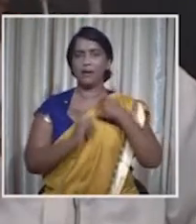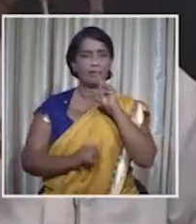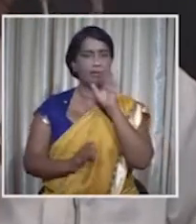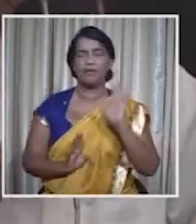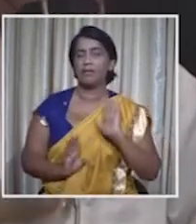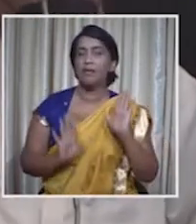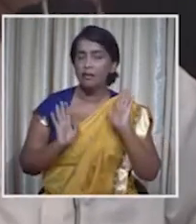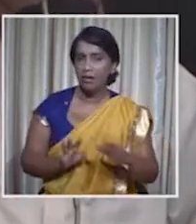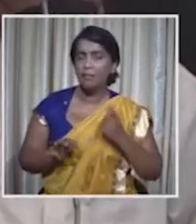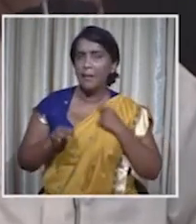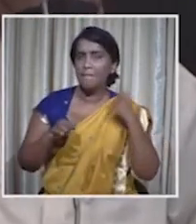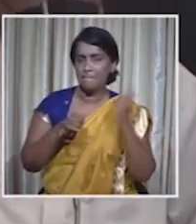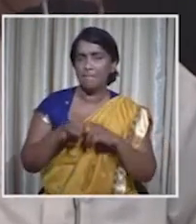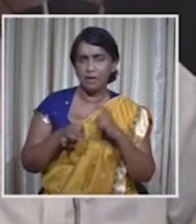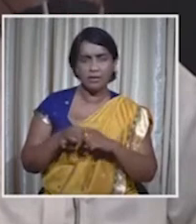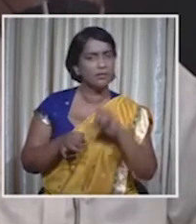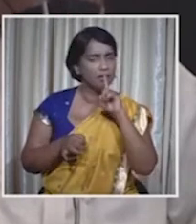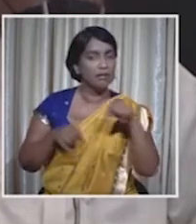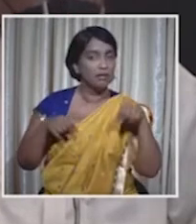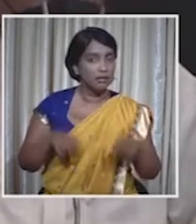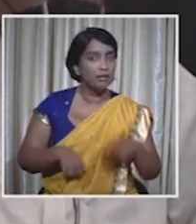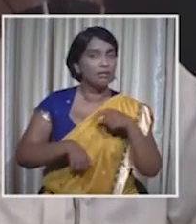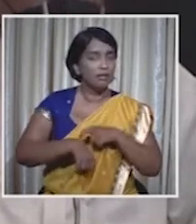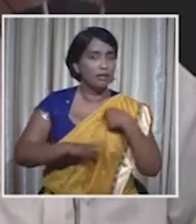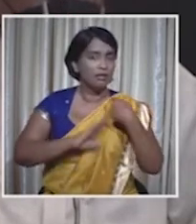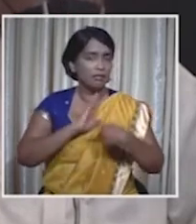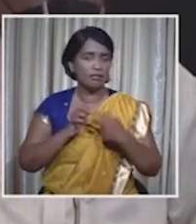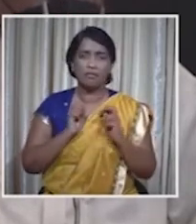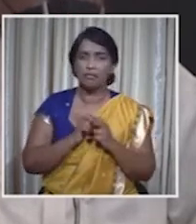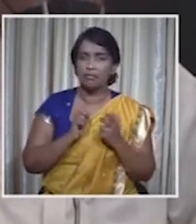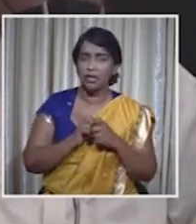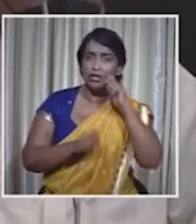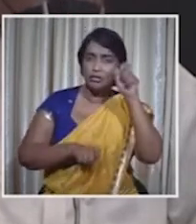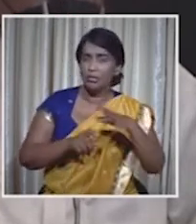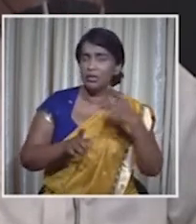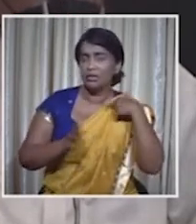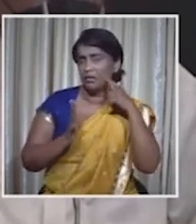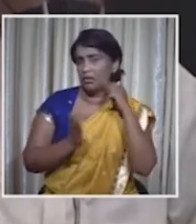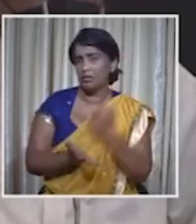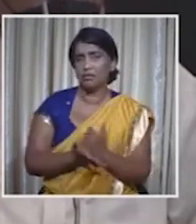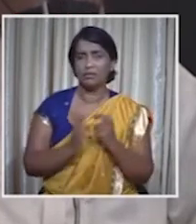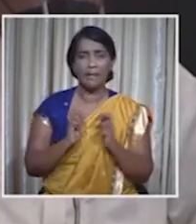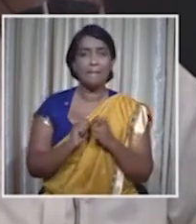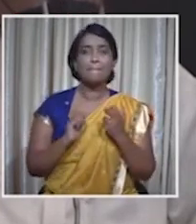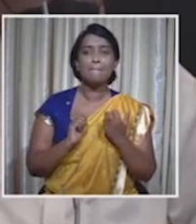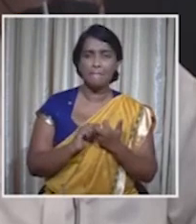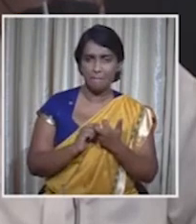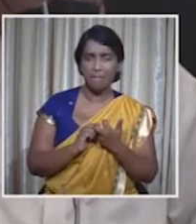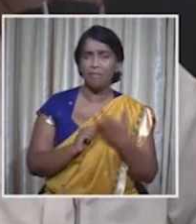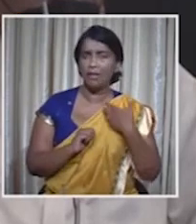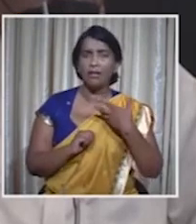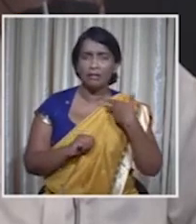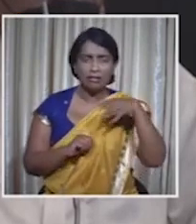නැහැ. හැබැයි මේ අතුරු ප්‍රශ්නේ මම අහන්නේ මේ වෙලාවේ රට මුහුණ පාලා තියෙන ජනතා විඳින දස වද